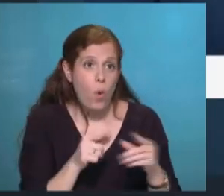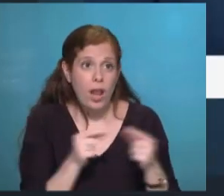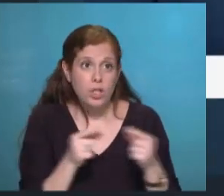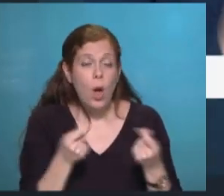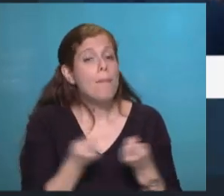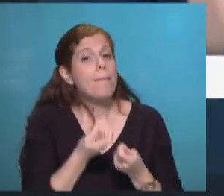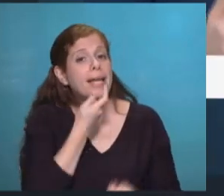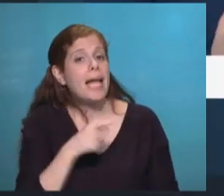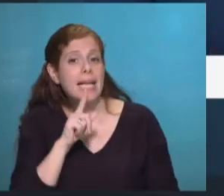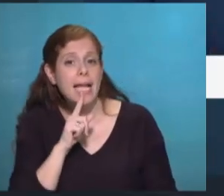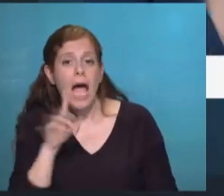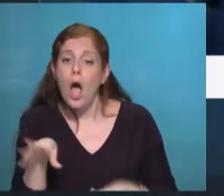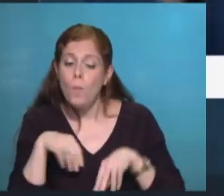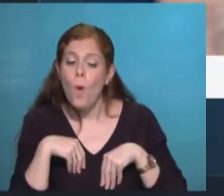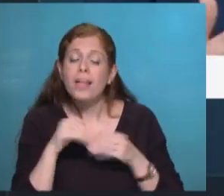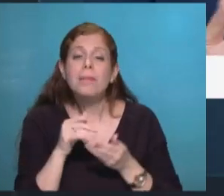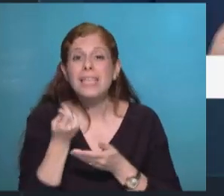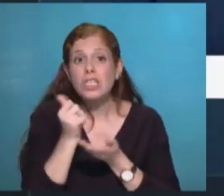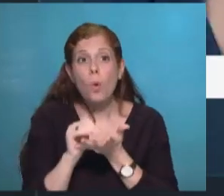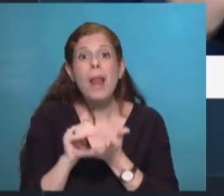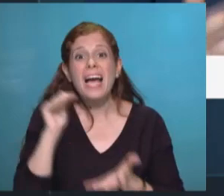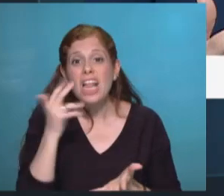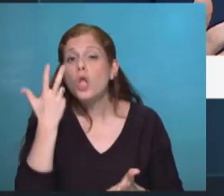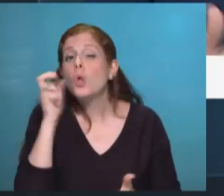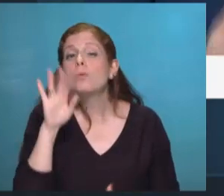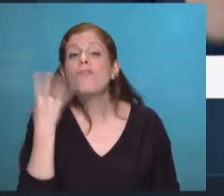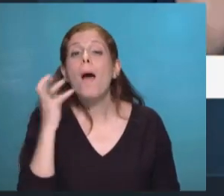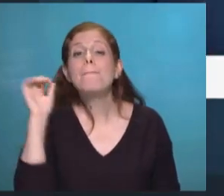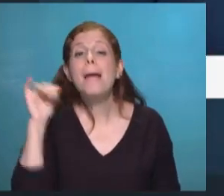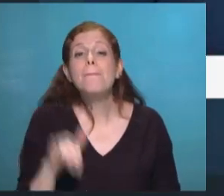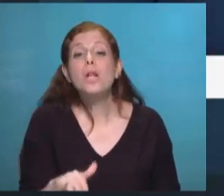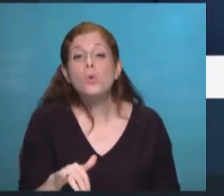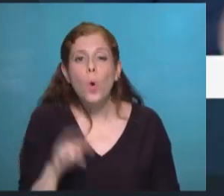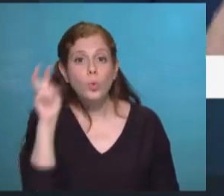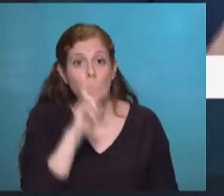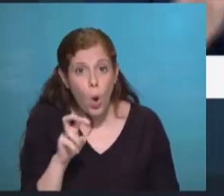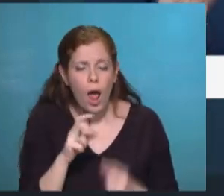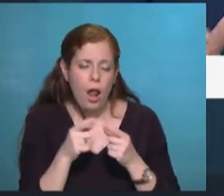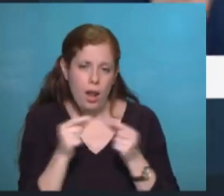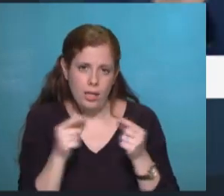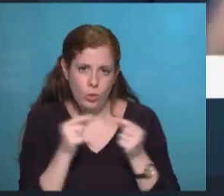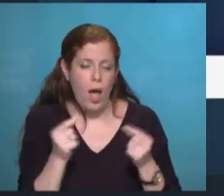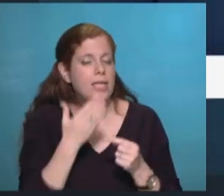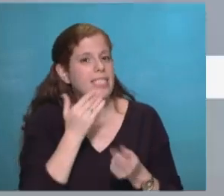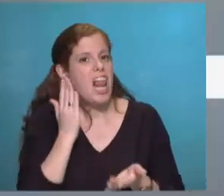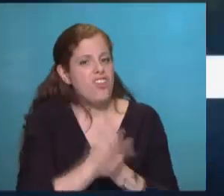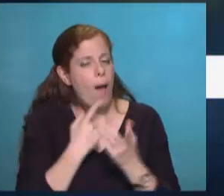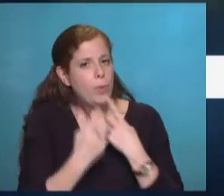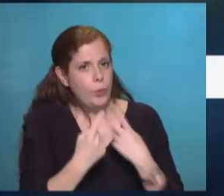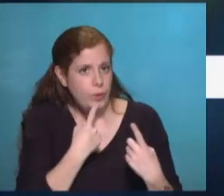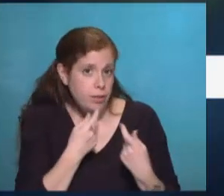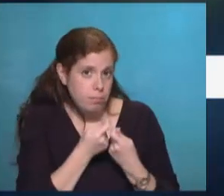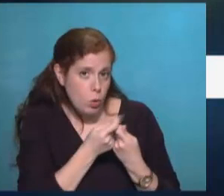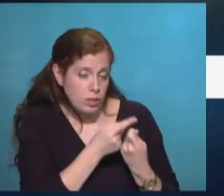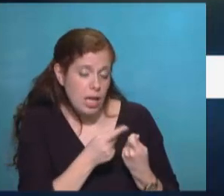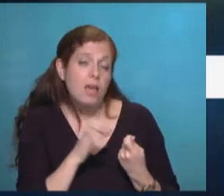קטר הם מוכנים להגדיל את הסכום, 30, אפילו 40 מיליון דולר, לתוך הרצועה. ישראל כבר בדיונים בנושא,